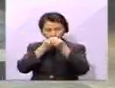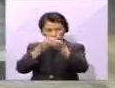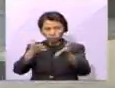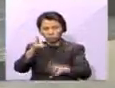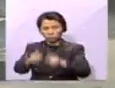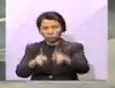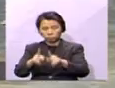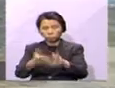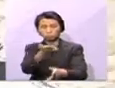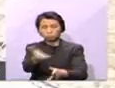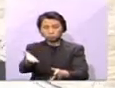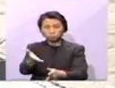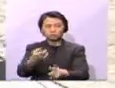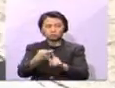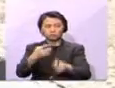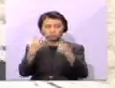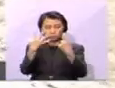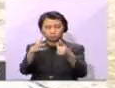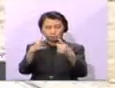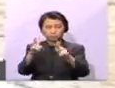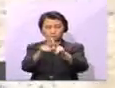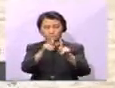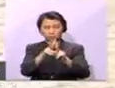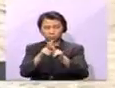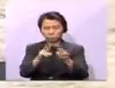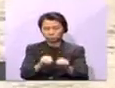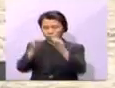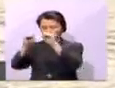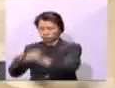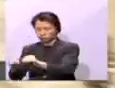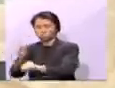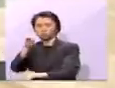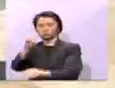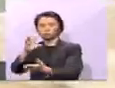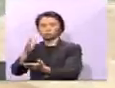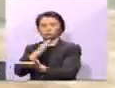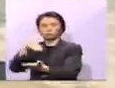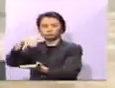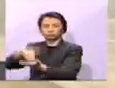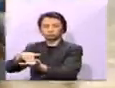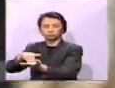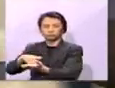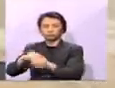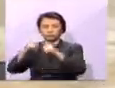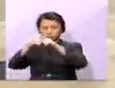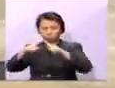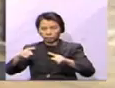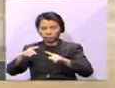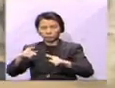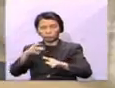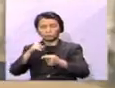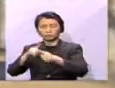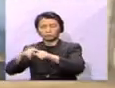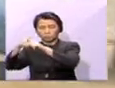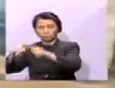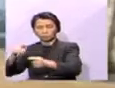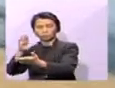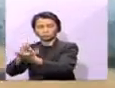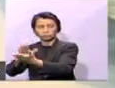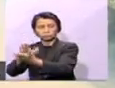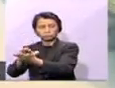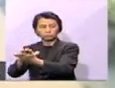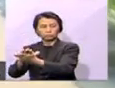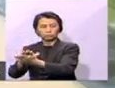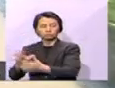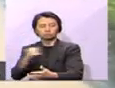penduduk terjejas daripada 14 kampung itu di tempat di dua pusat pemindahan iaitu dewan membakut dan dewan SM ST